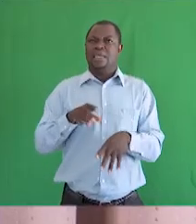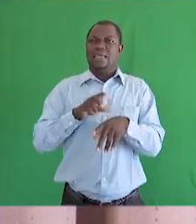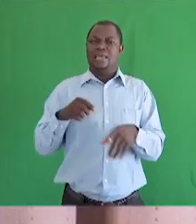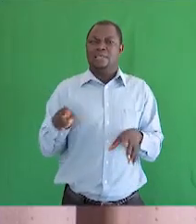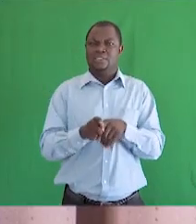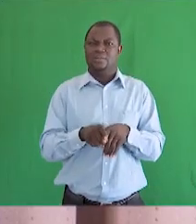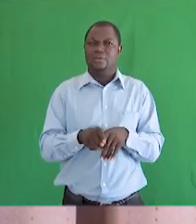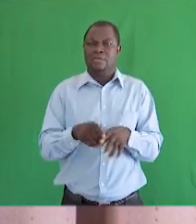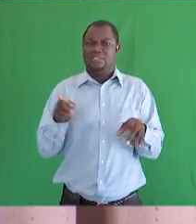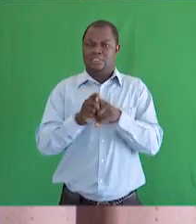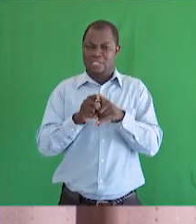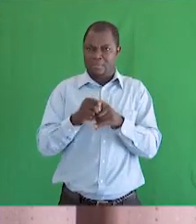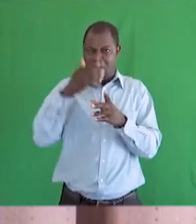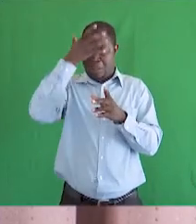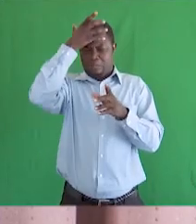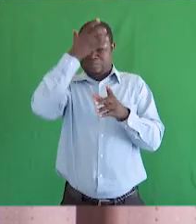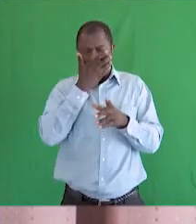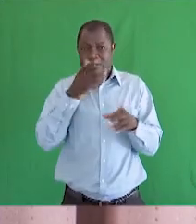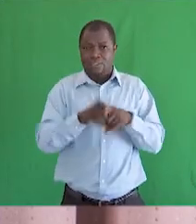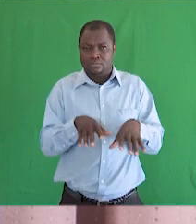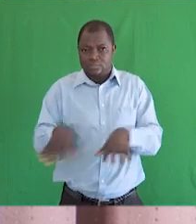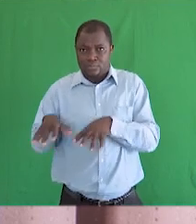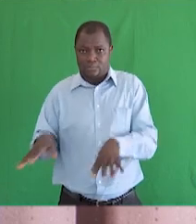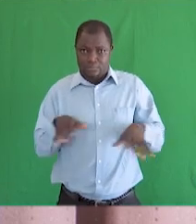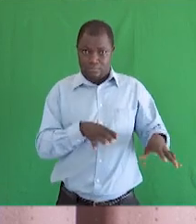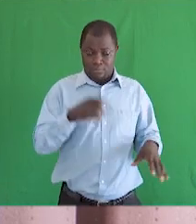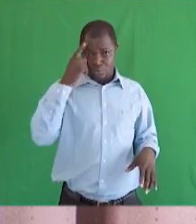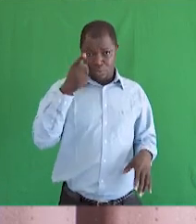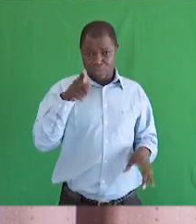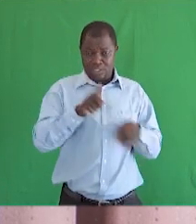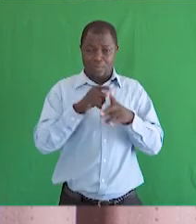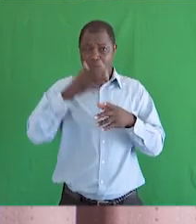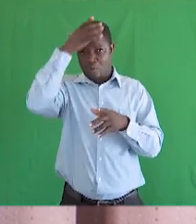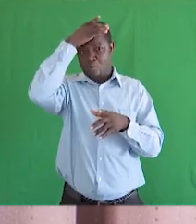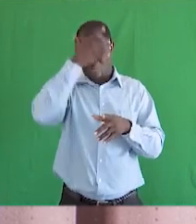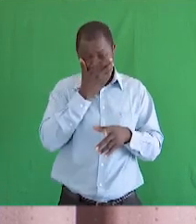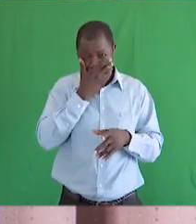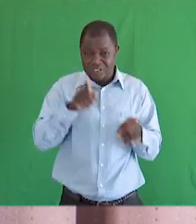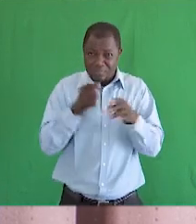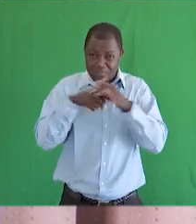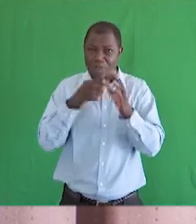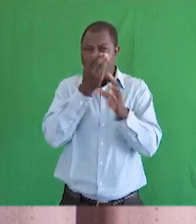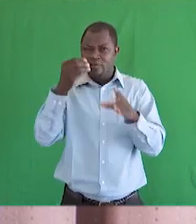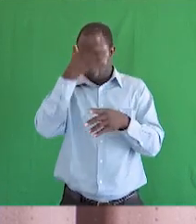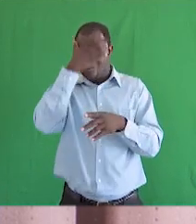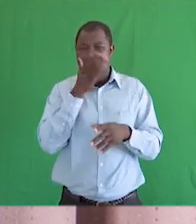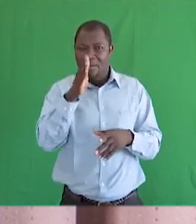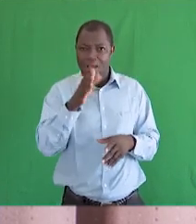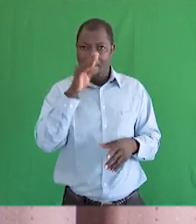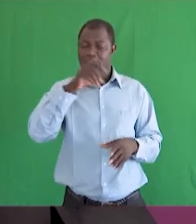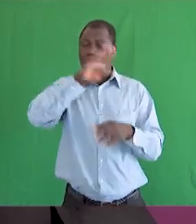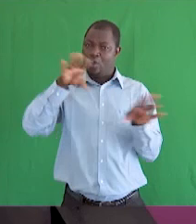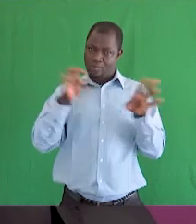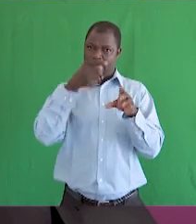zvinyau zvichitamba vanopfeka mamask handidi makambona chinyau here chichienda munhu anotamba zvinyau achienda nemask kuoffice asi variko kumaoffice